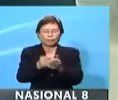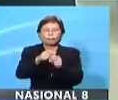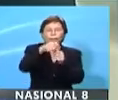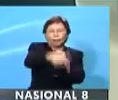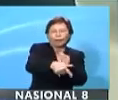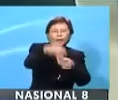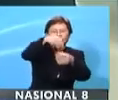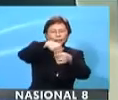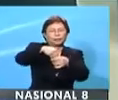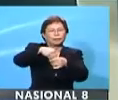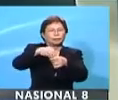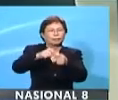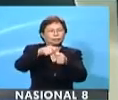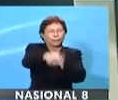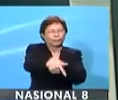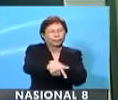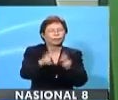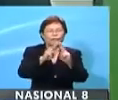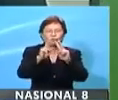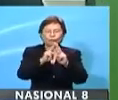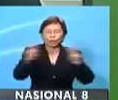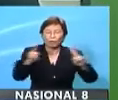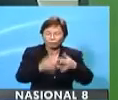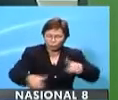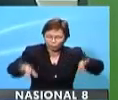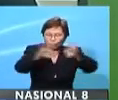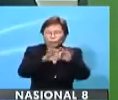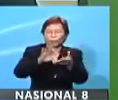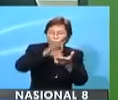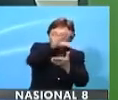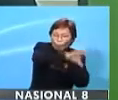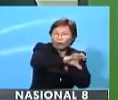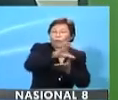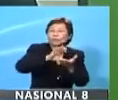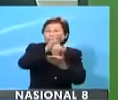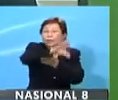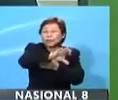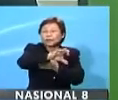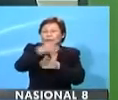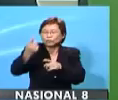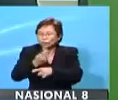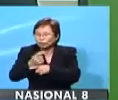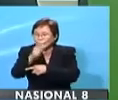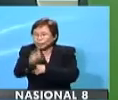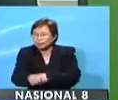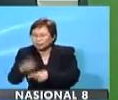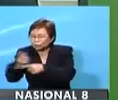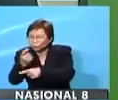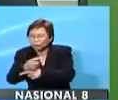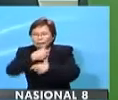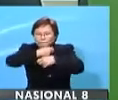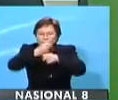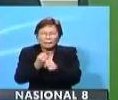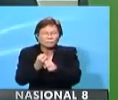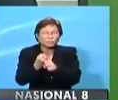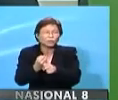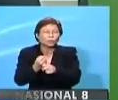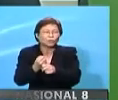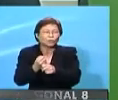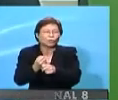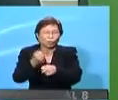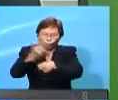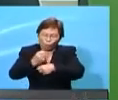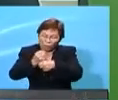some money in R&D. Very important. Invest in the training of people. Make sure the foreign workers or